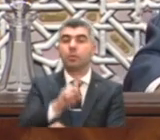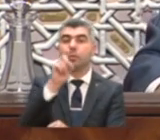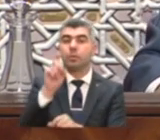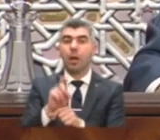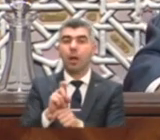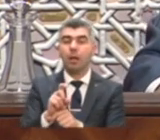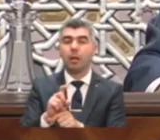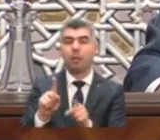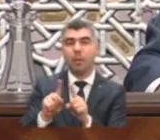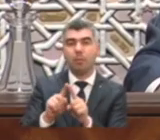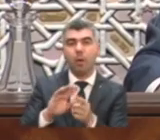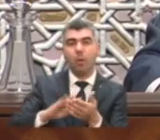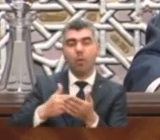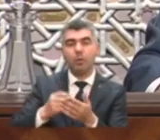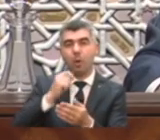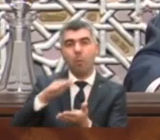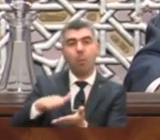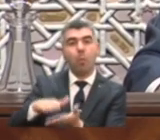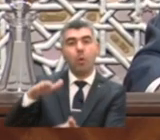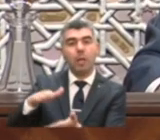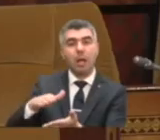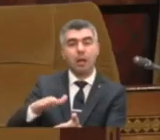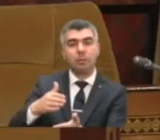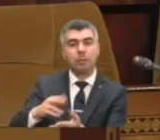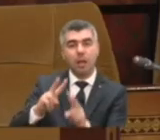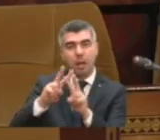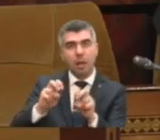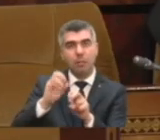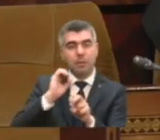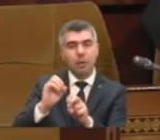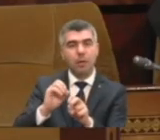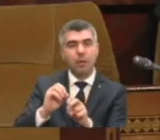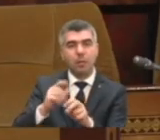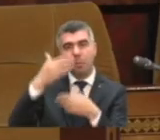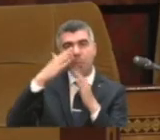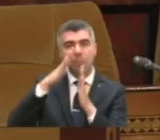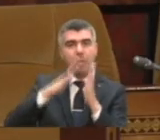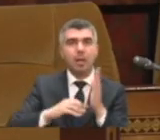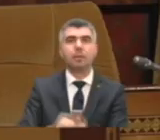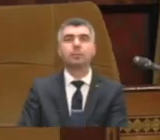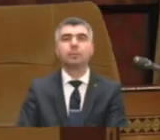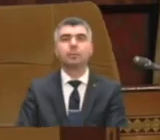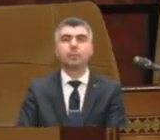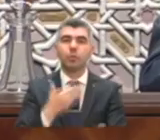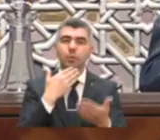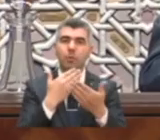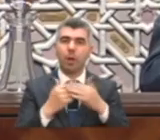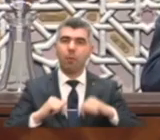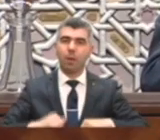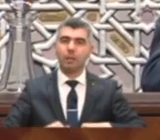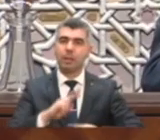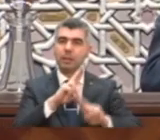حول الاستثمار في البنية التحتية للغاز الطبيعي وفوق تأمين السيادة الطاقية. شكرا. شكرا، كلمة لكم السيدة